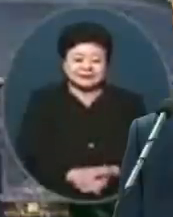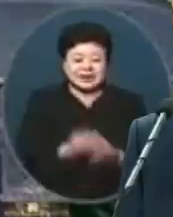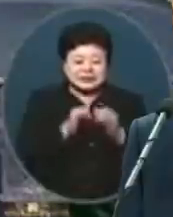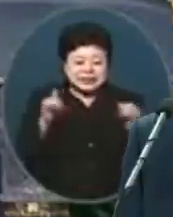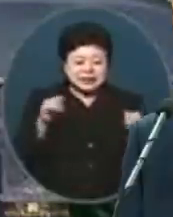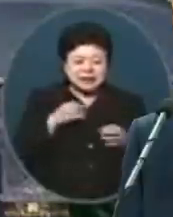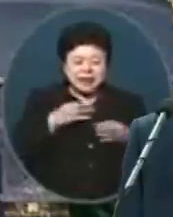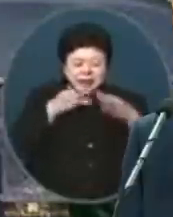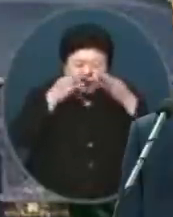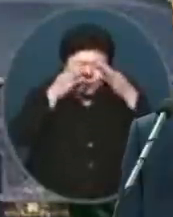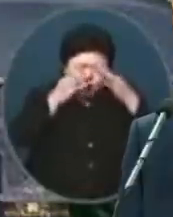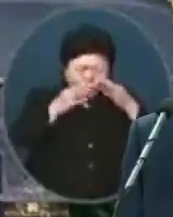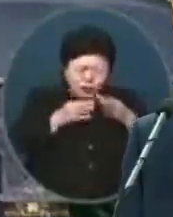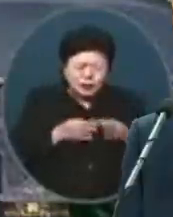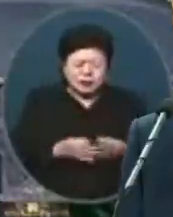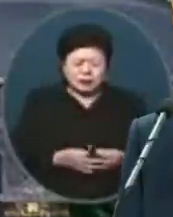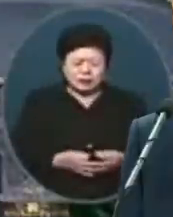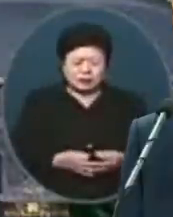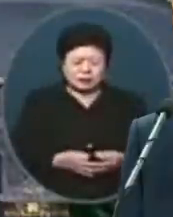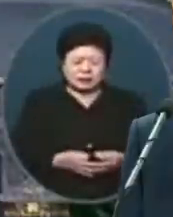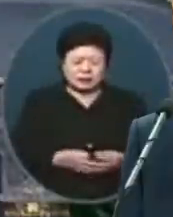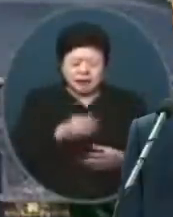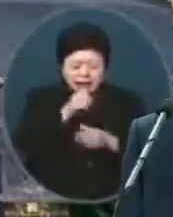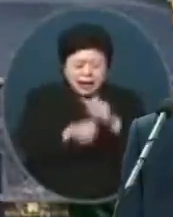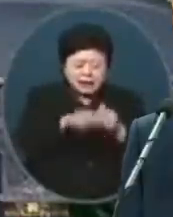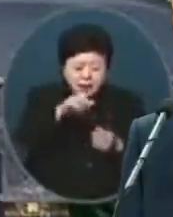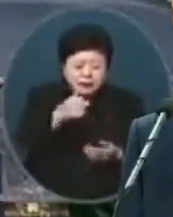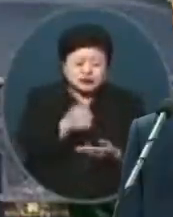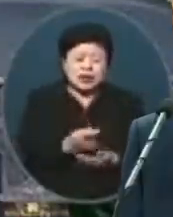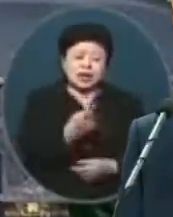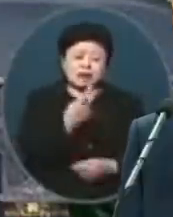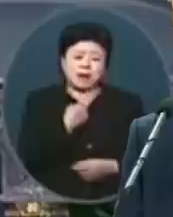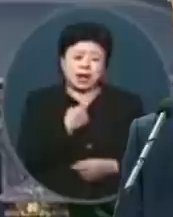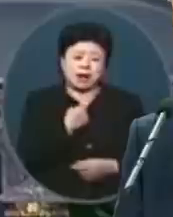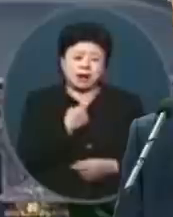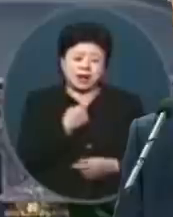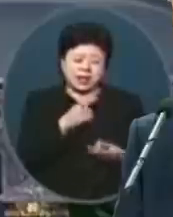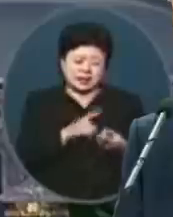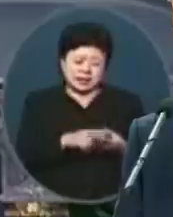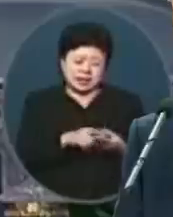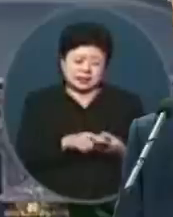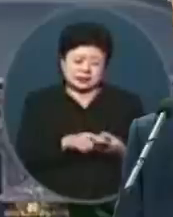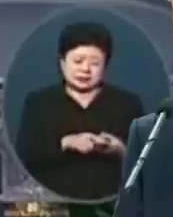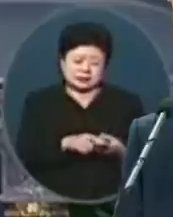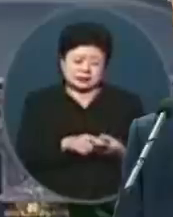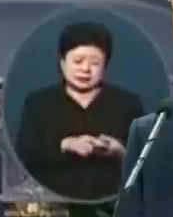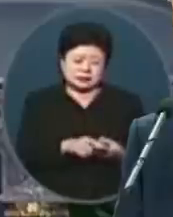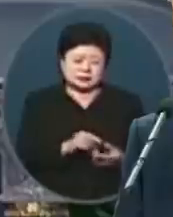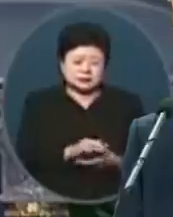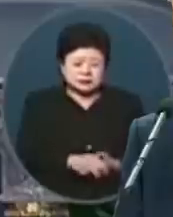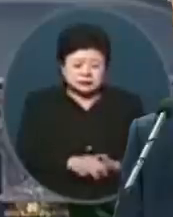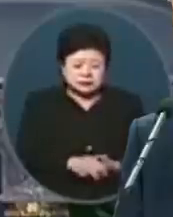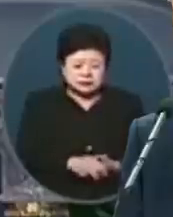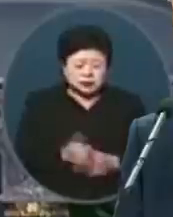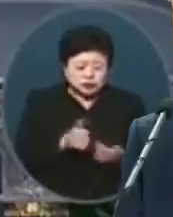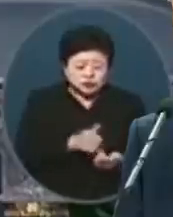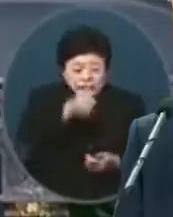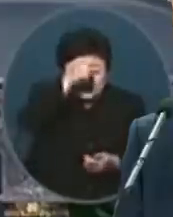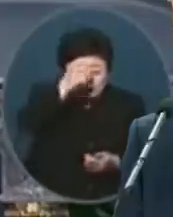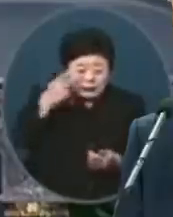인간의 노력으로 어떤 일을 해도 하나님 앞에 지은 죄를 인해서 죽은 아담이 다시 살아날 수가